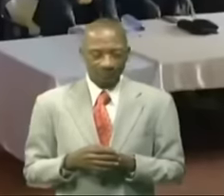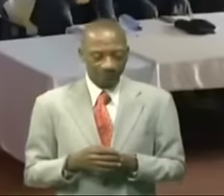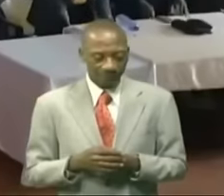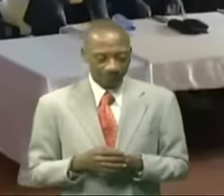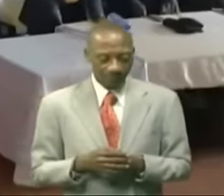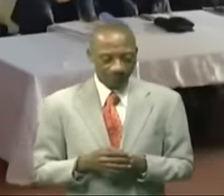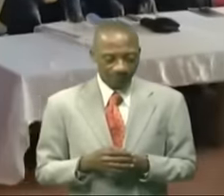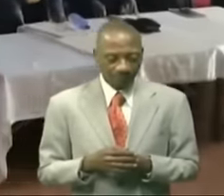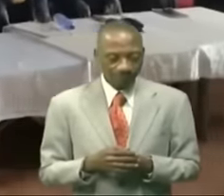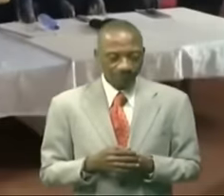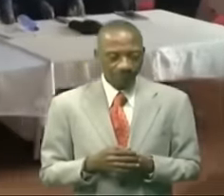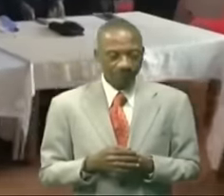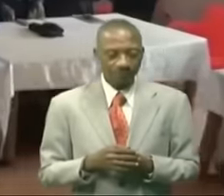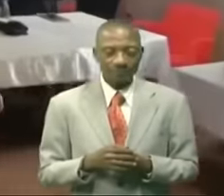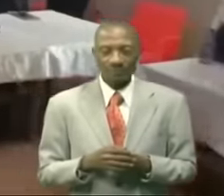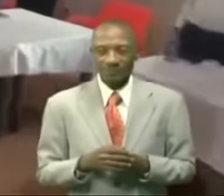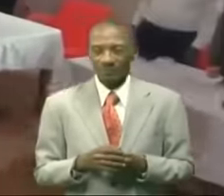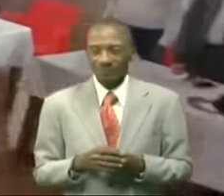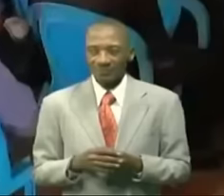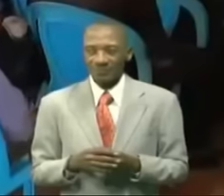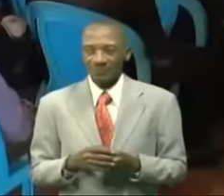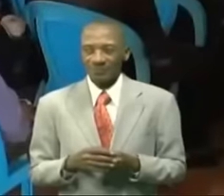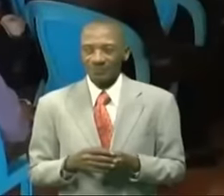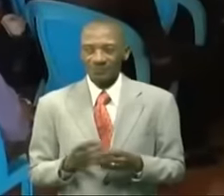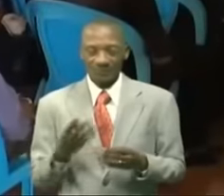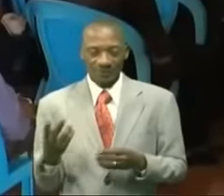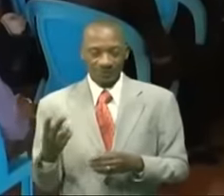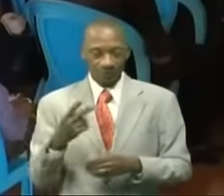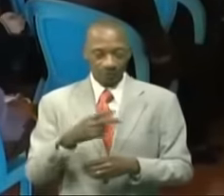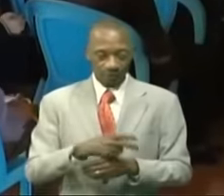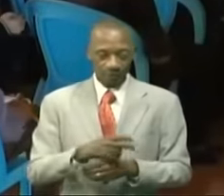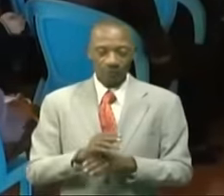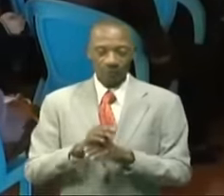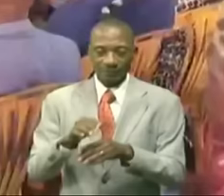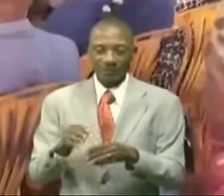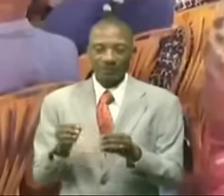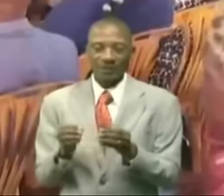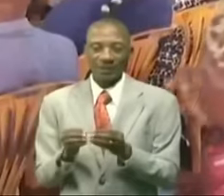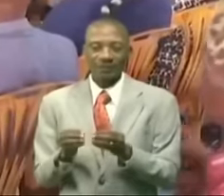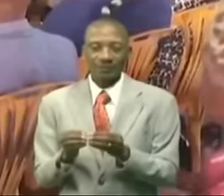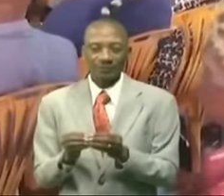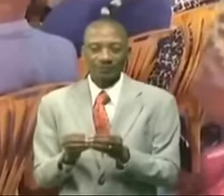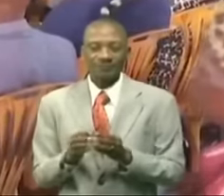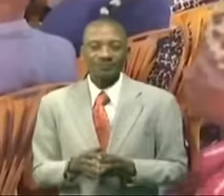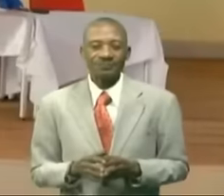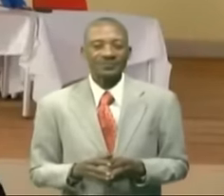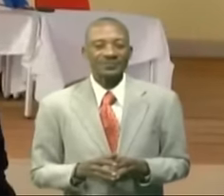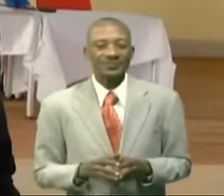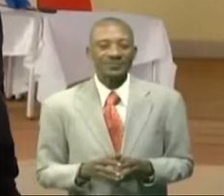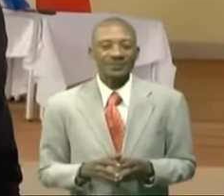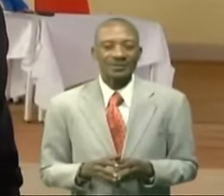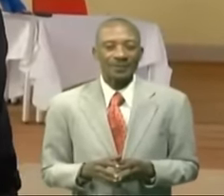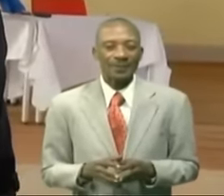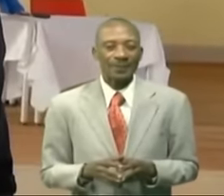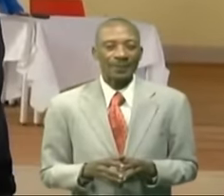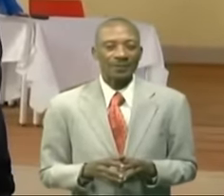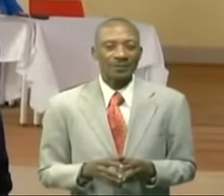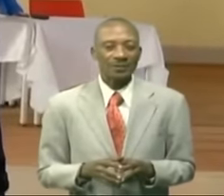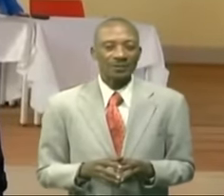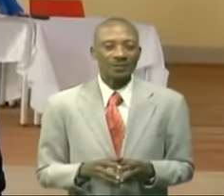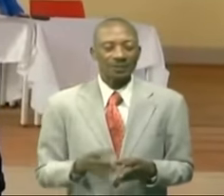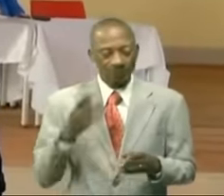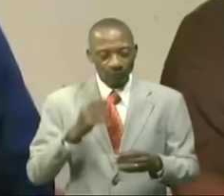Cet atelier de renforcement des capacités des 2 jours a réuni tous les administrateurs des 6 territoires, les chefs de chefferie qui composent la province du